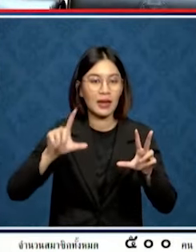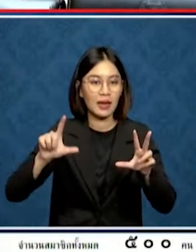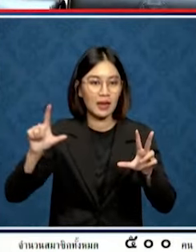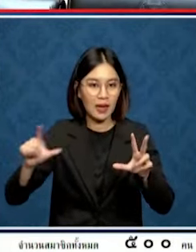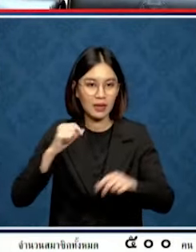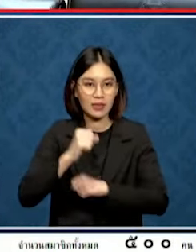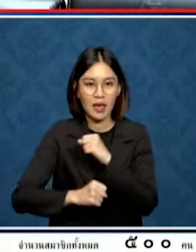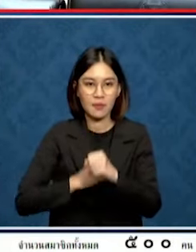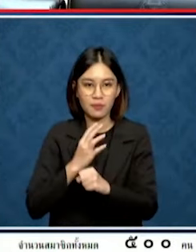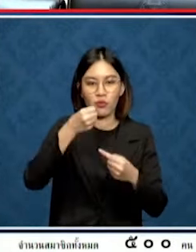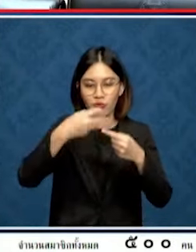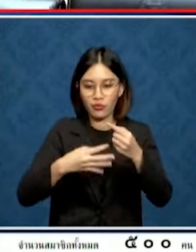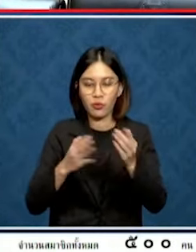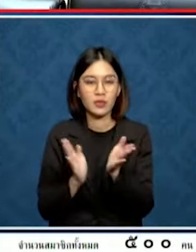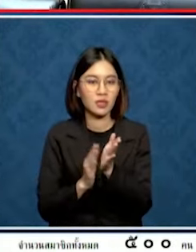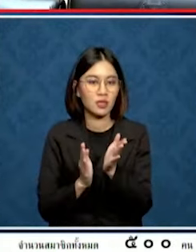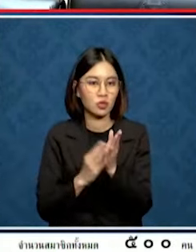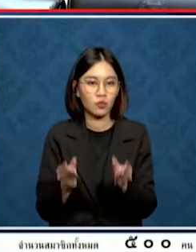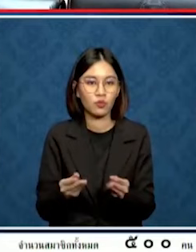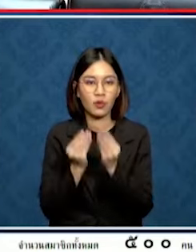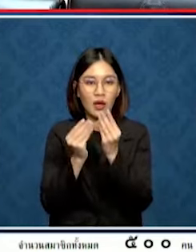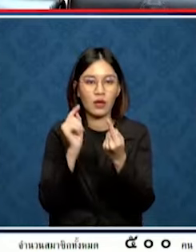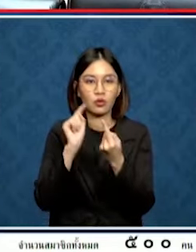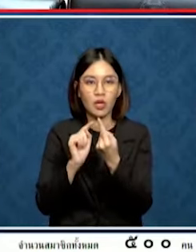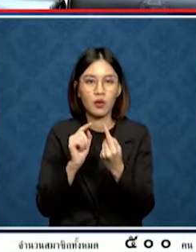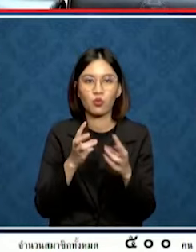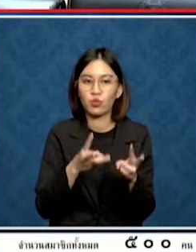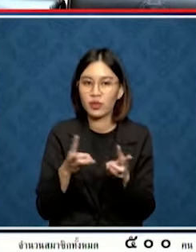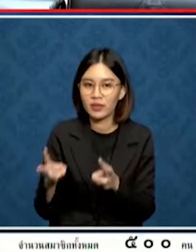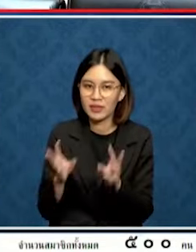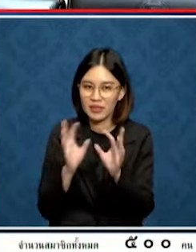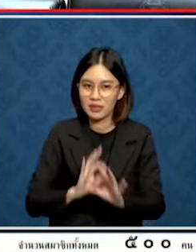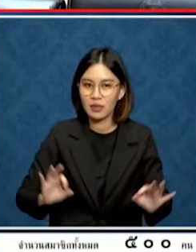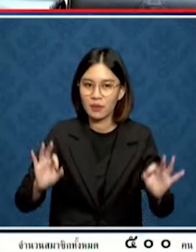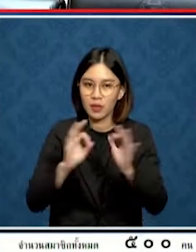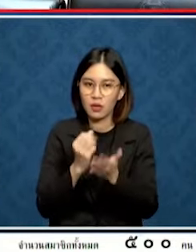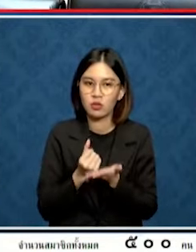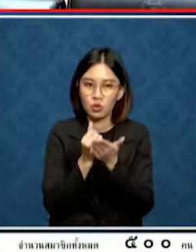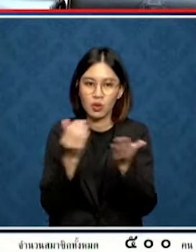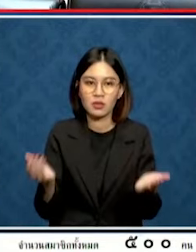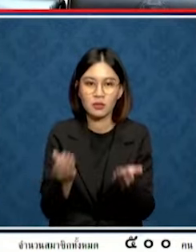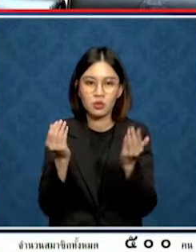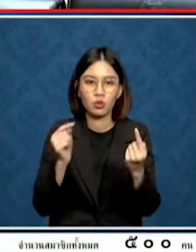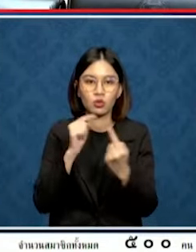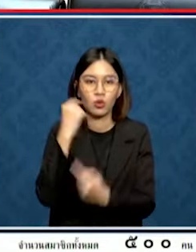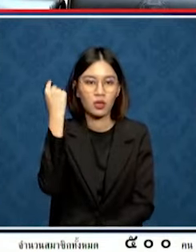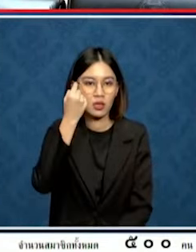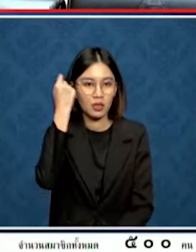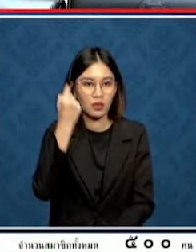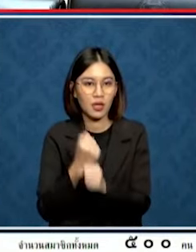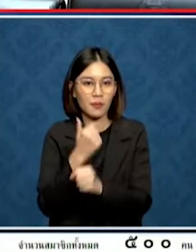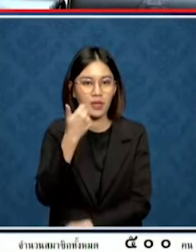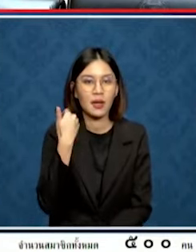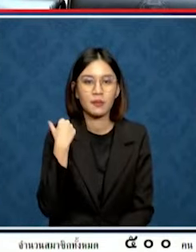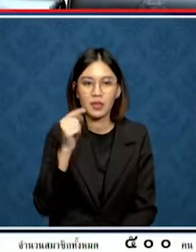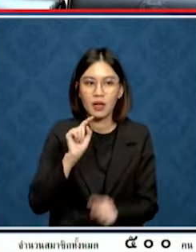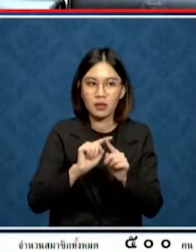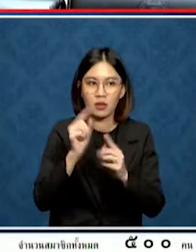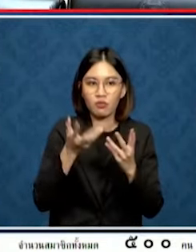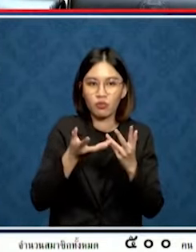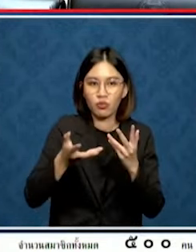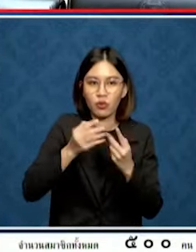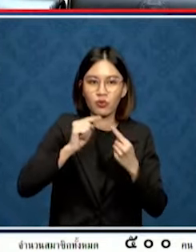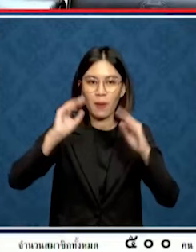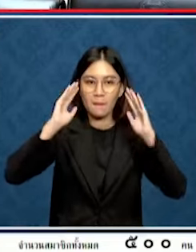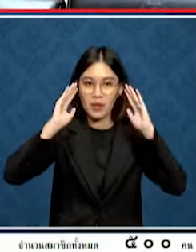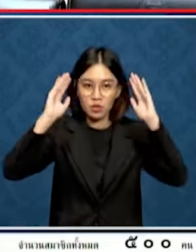4ปีด้วยยุทธศาสตร์4ด้านตรงนี้เนี่ยกลยุทธ์เป็นกลยุทธ์ที่สามารถช่วยพัฒนาภาคการท่องเที่ยวได้ไม่ว่าจะเป็นนะคะ1เป็นการยกระดับประ